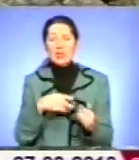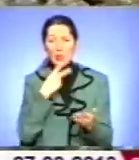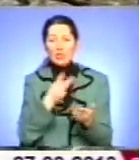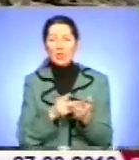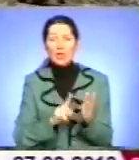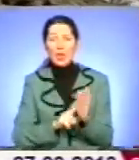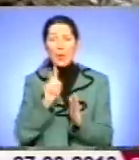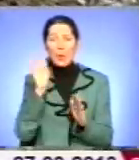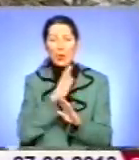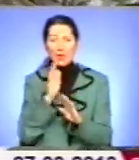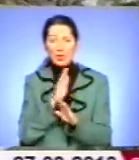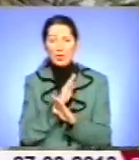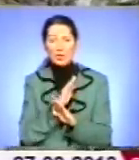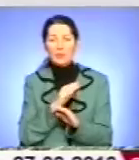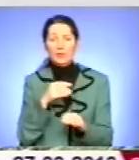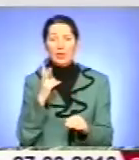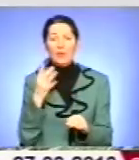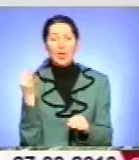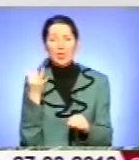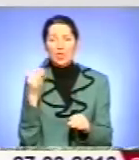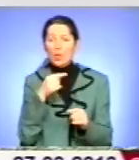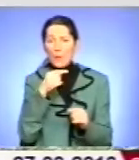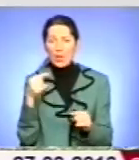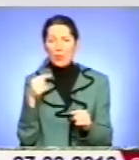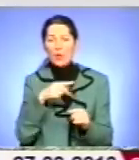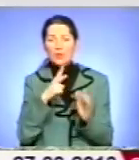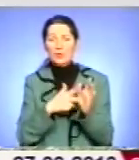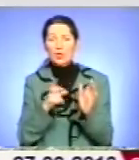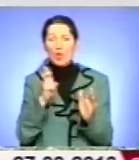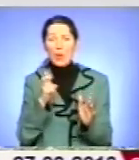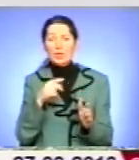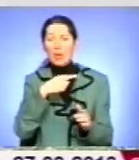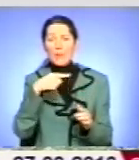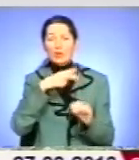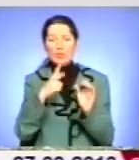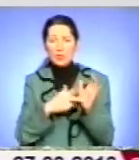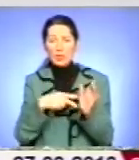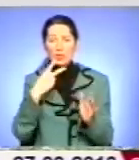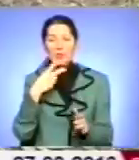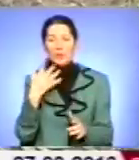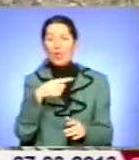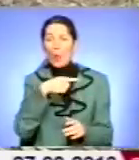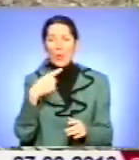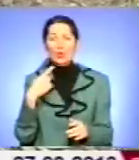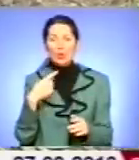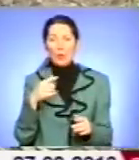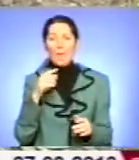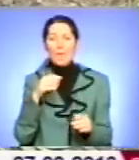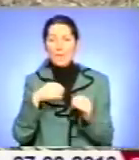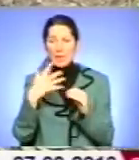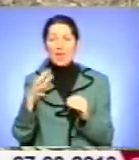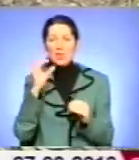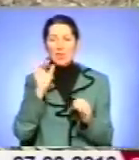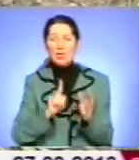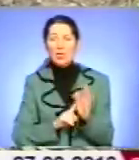мінімуми. 18-го термометри показували мінус 18, а 25-го – мінус 15. Останній раз такі низькі